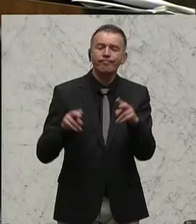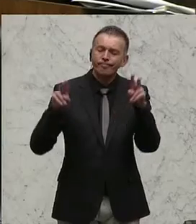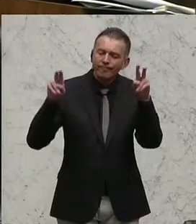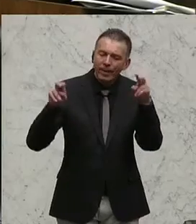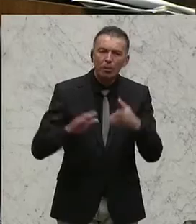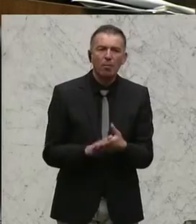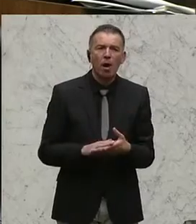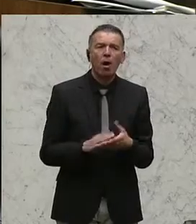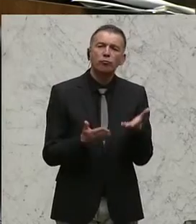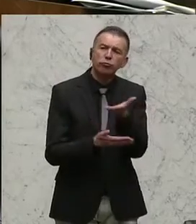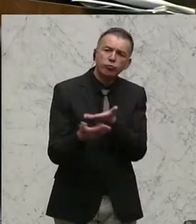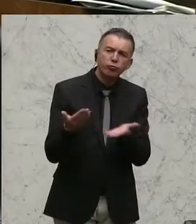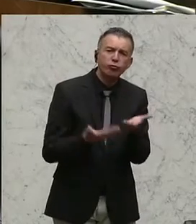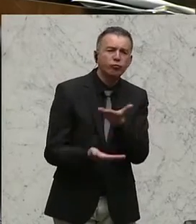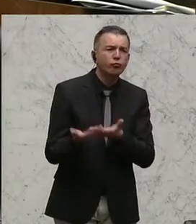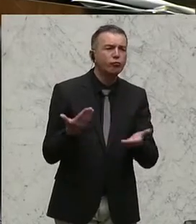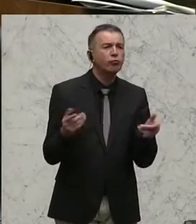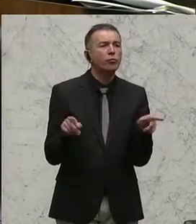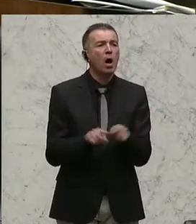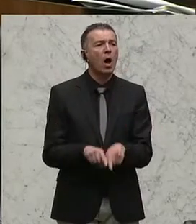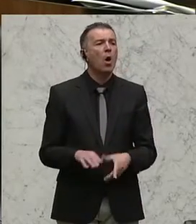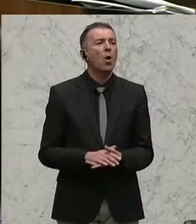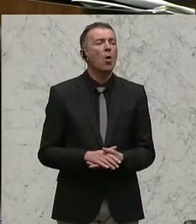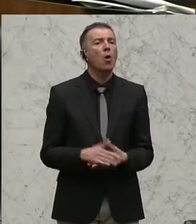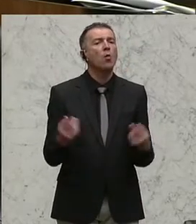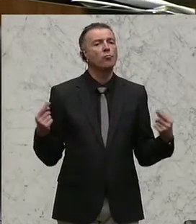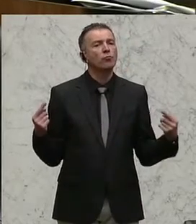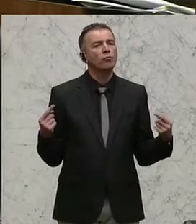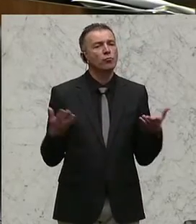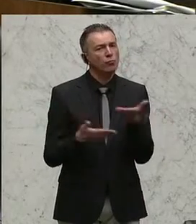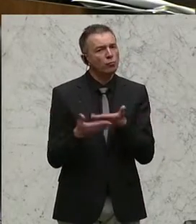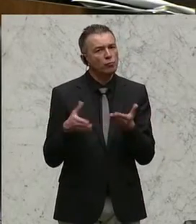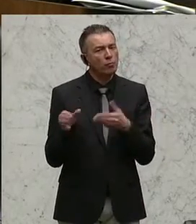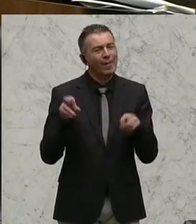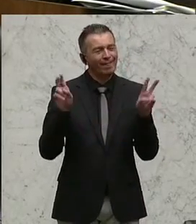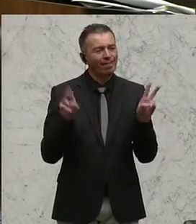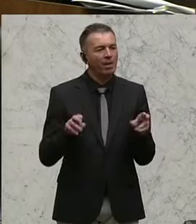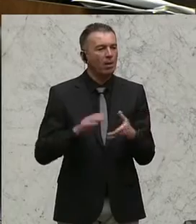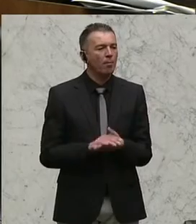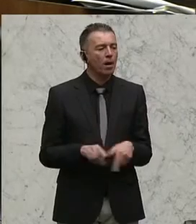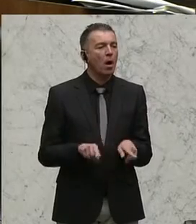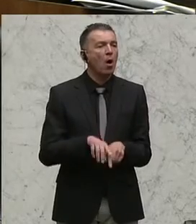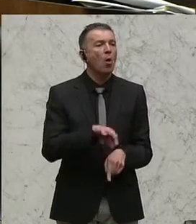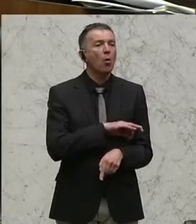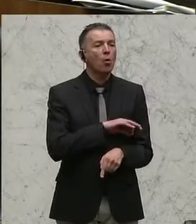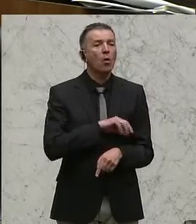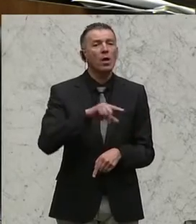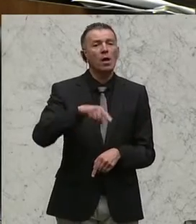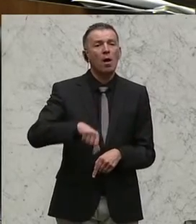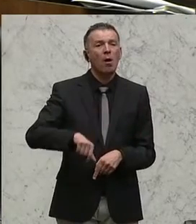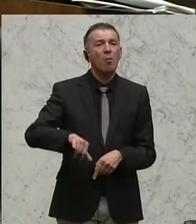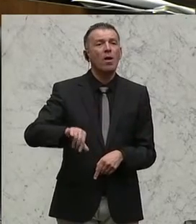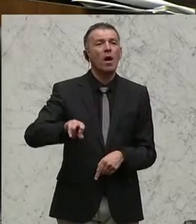führen dort umfassende Diskussionen und wir haben eben auch die entsprechende Auseinandersetzung mit dem Thema. Aber wie auch der Kollege Birkelhuber schon gesagt